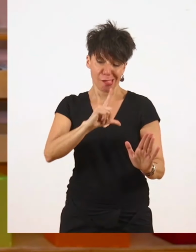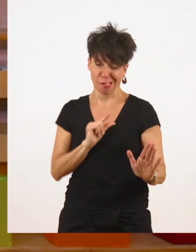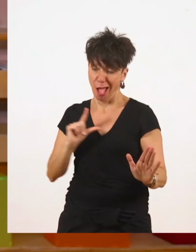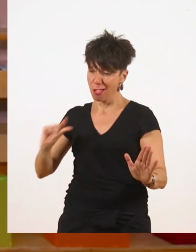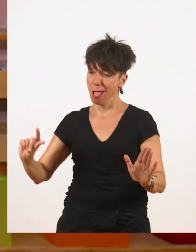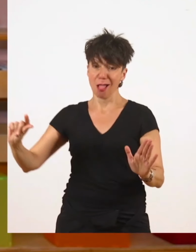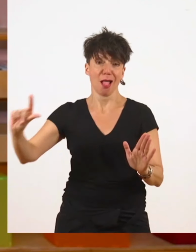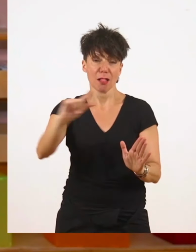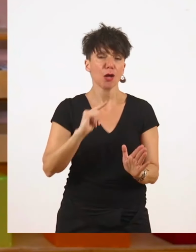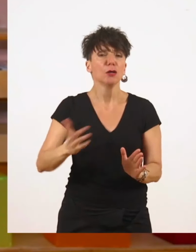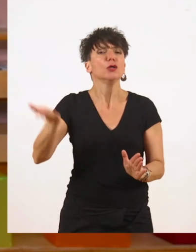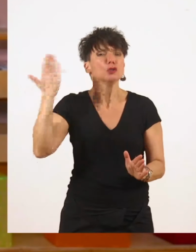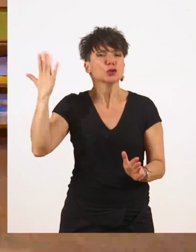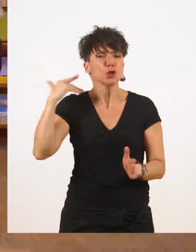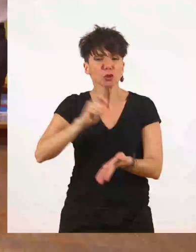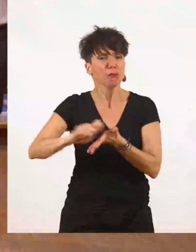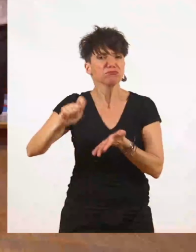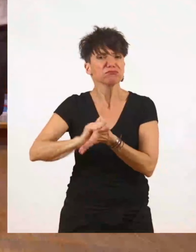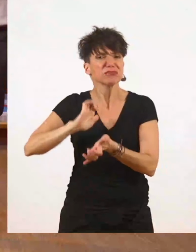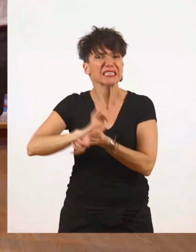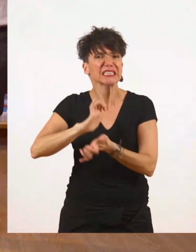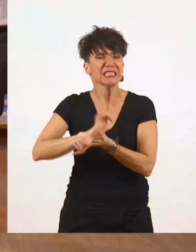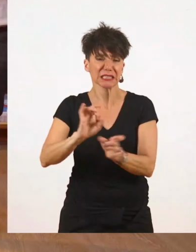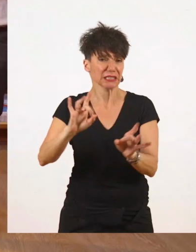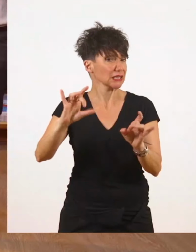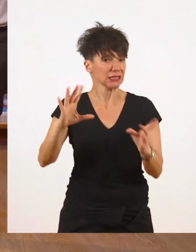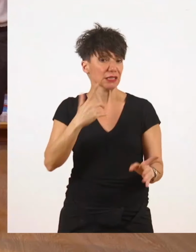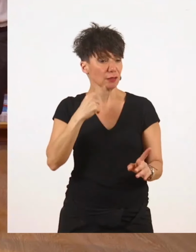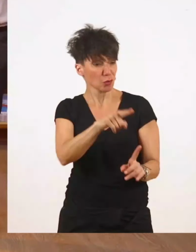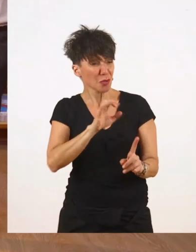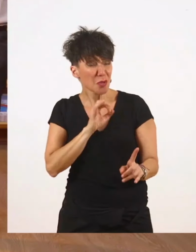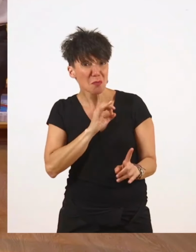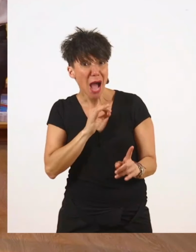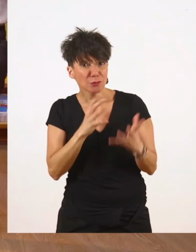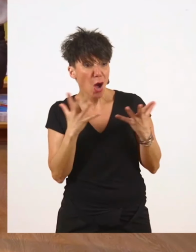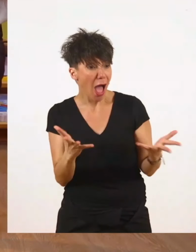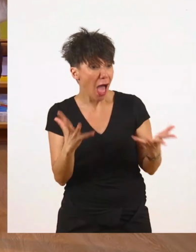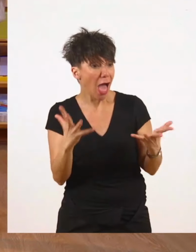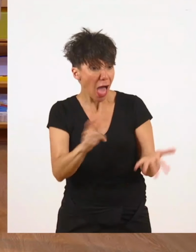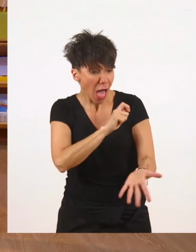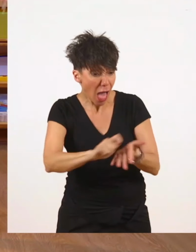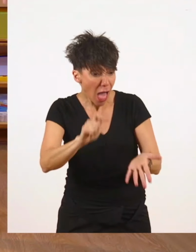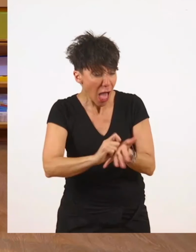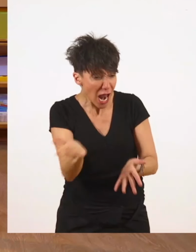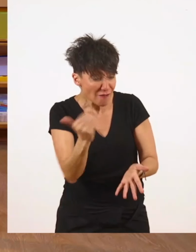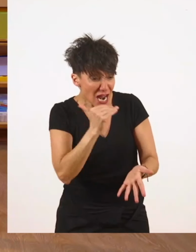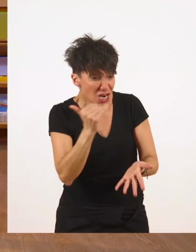έχουν τυπωθεί. Σέξπιρ, ακόμα να ετοιμάσεις το έργο, αύριο παίζουμε! Τώρα γράφω,